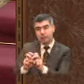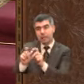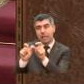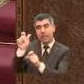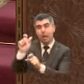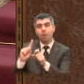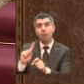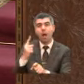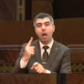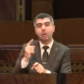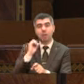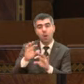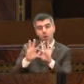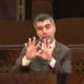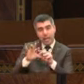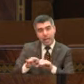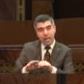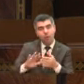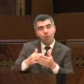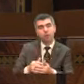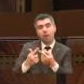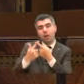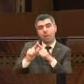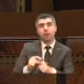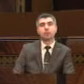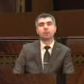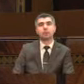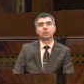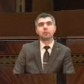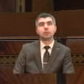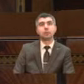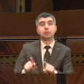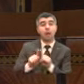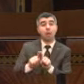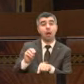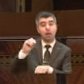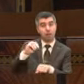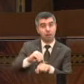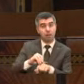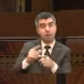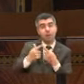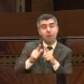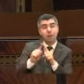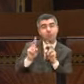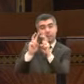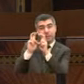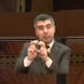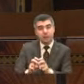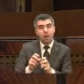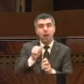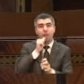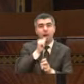المياه، وحسب التقرير فإن تم العديد من العوامل التي من شأنها أن تؤدي إلى المزيد من تناقص الموارد المائية